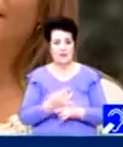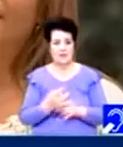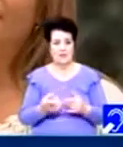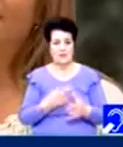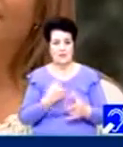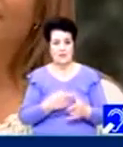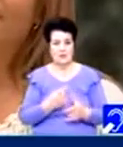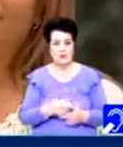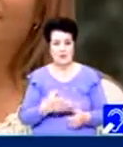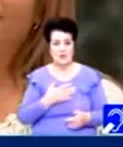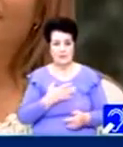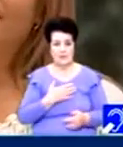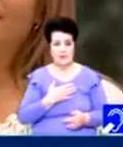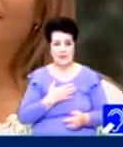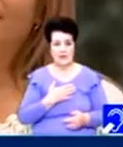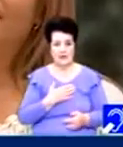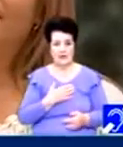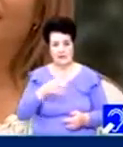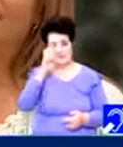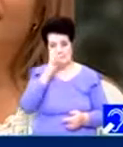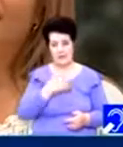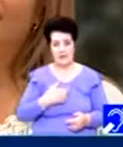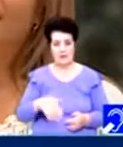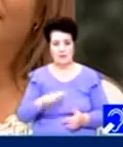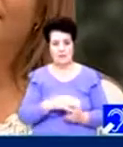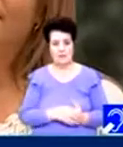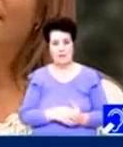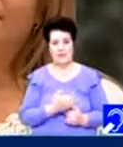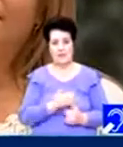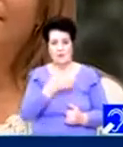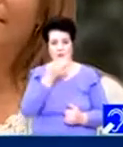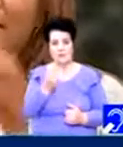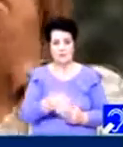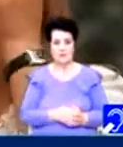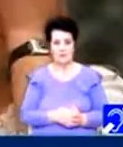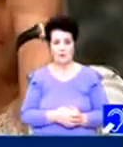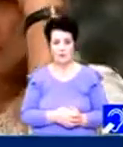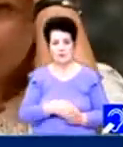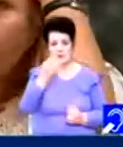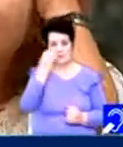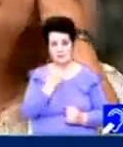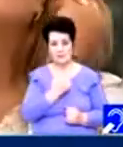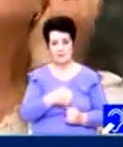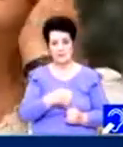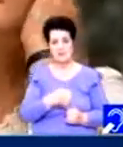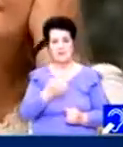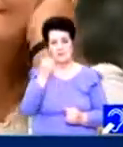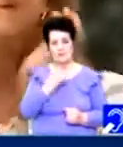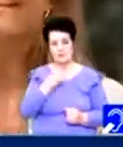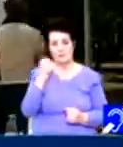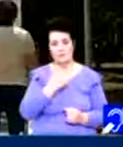numele meu, a țării noastre, vreau să spunem poporul german, danke, danke,